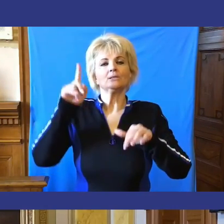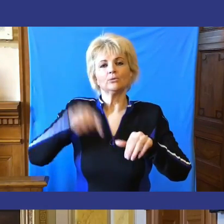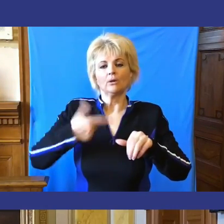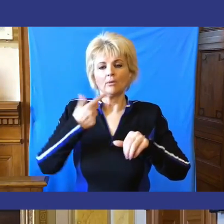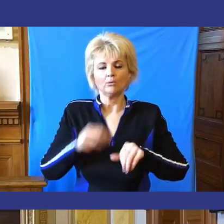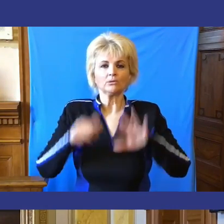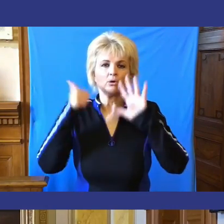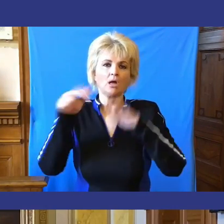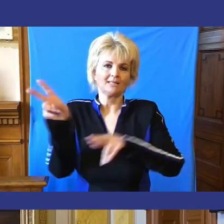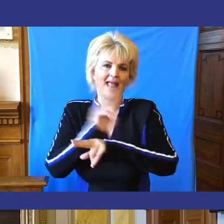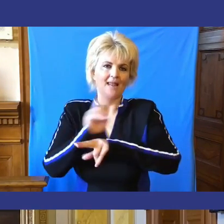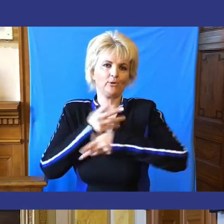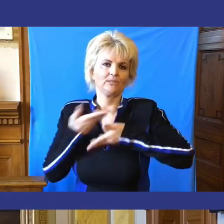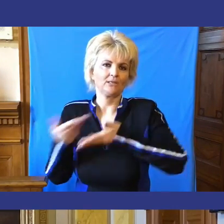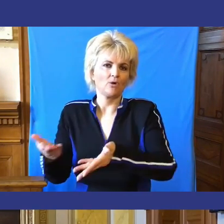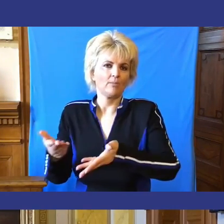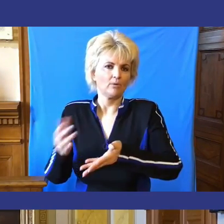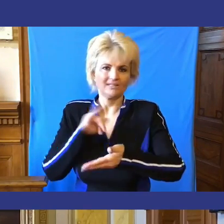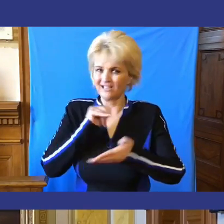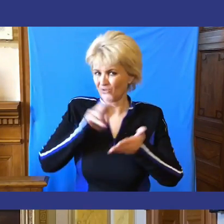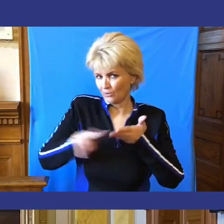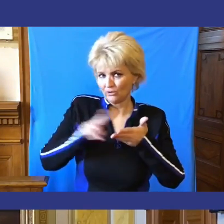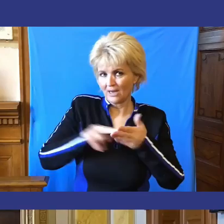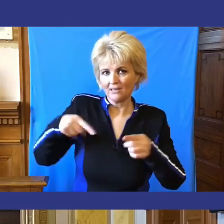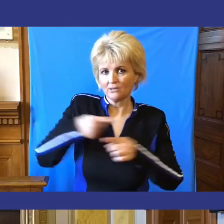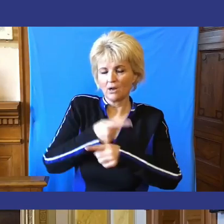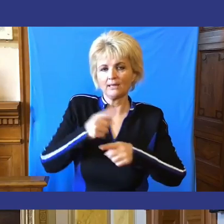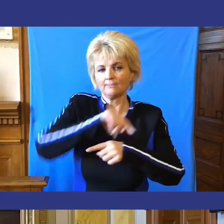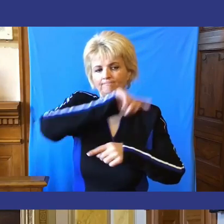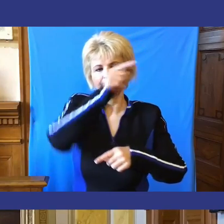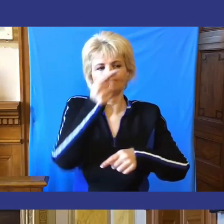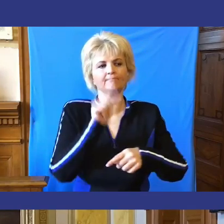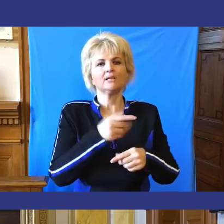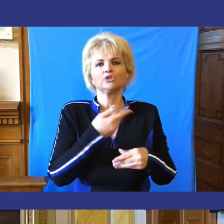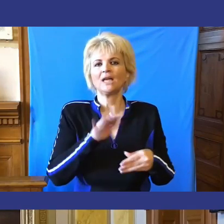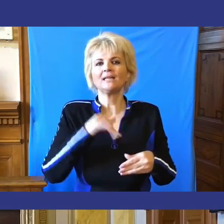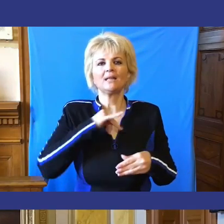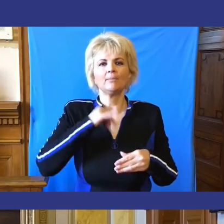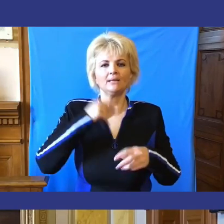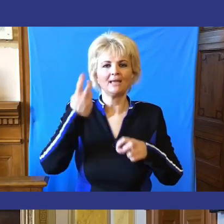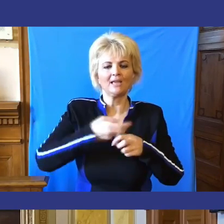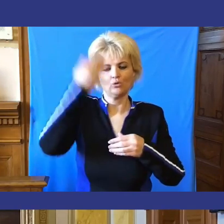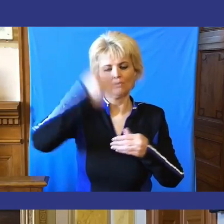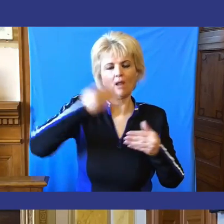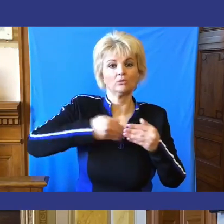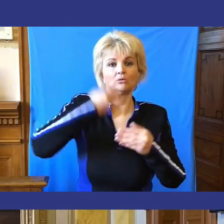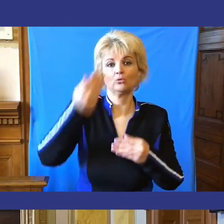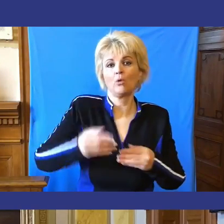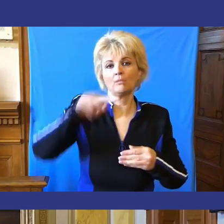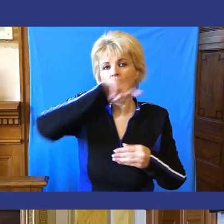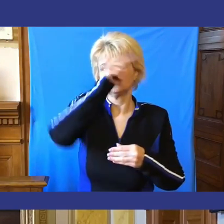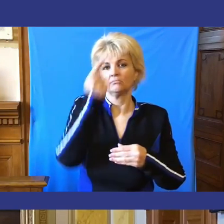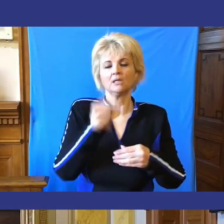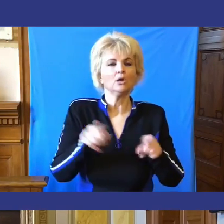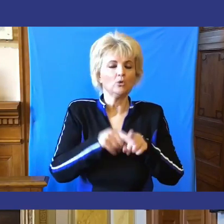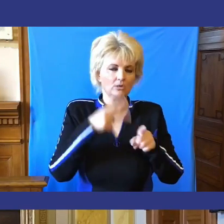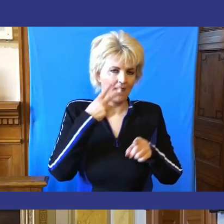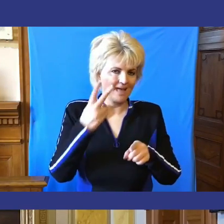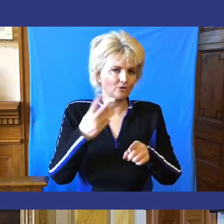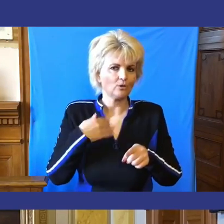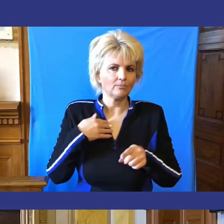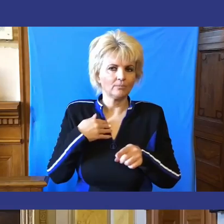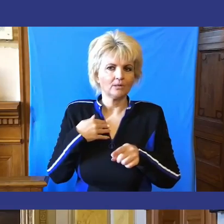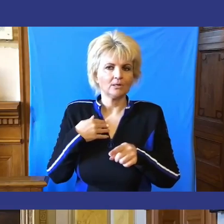ellenőrzést. Nincs hatósági zaklatás. Senkit nem érdekel a kőfalon túl. Hát én úgy látom, hogy